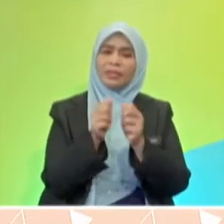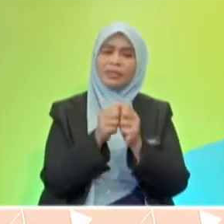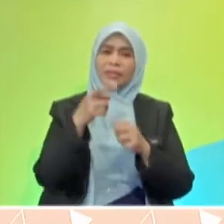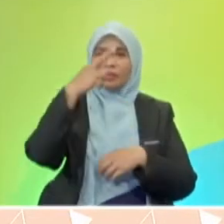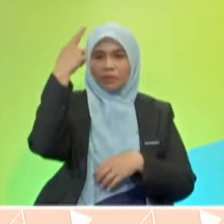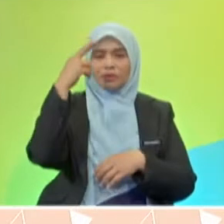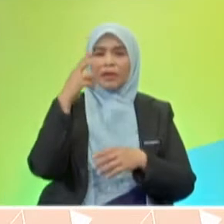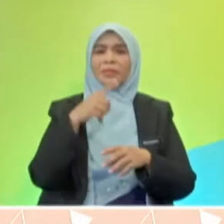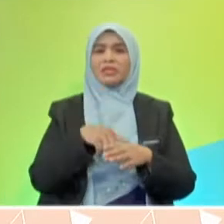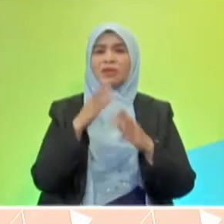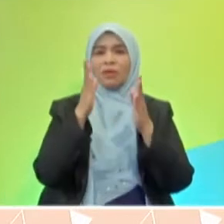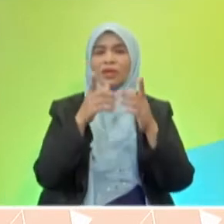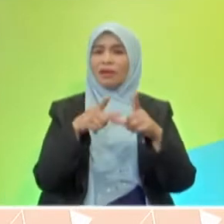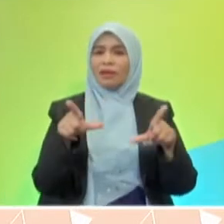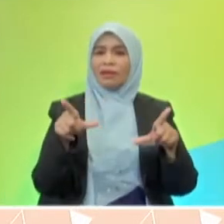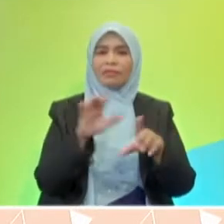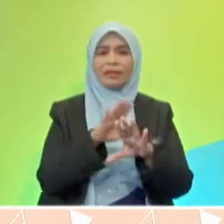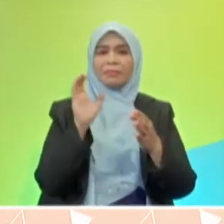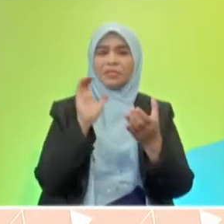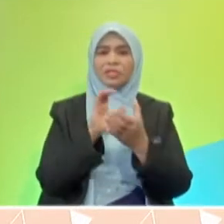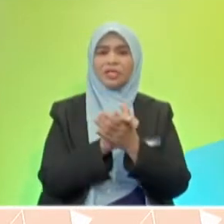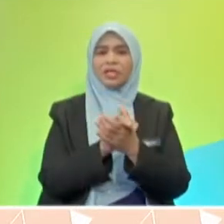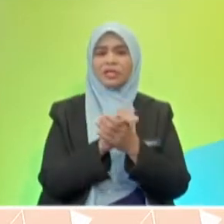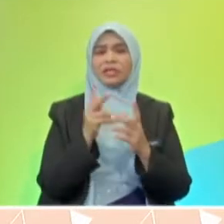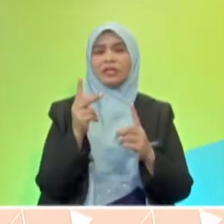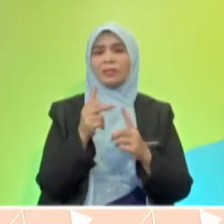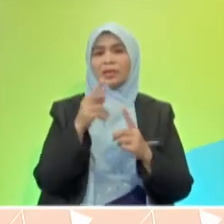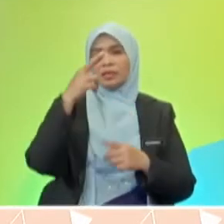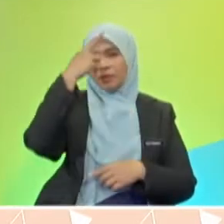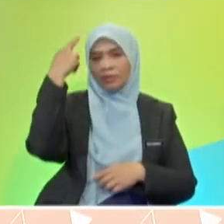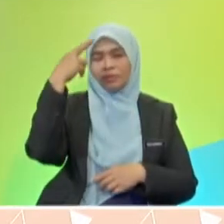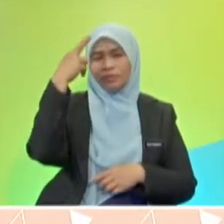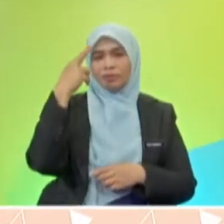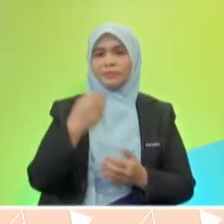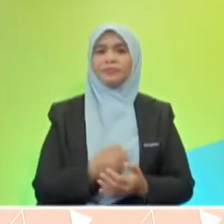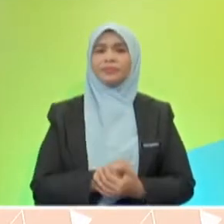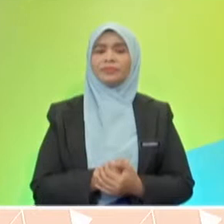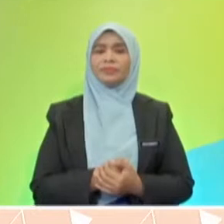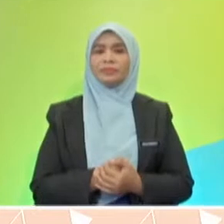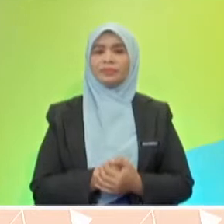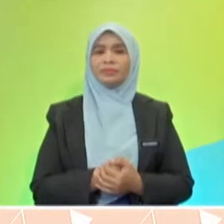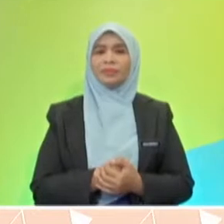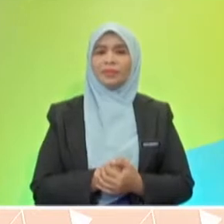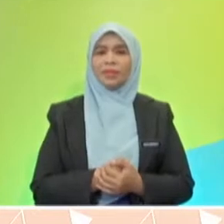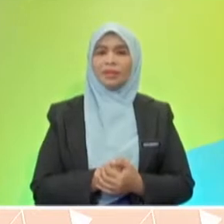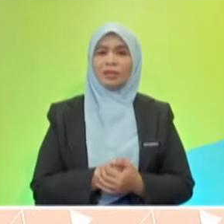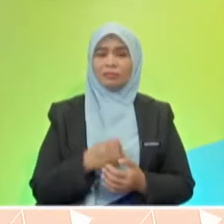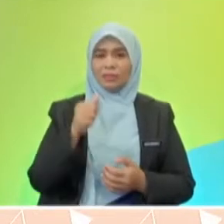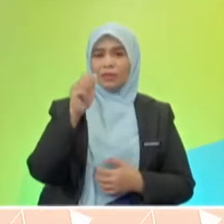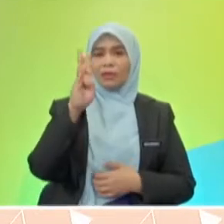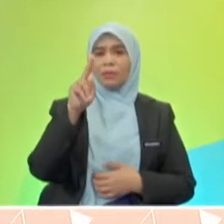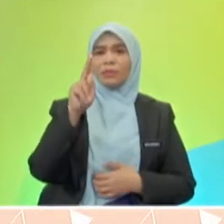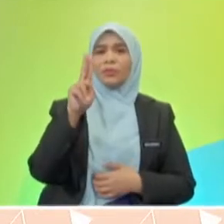membaca itu utamanya pada peristiwa Isra dan Mi'raj yang mana ketika itu Abu Bakar tetap